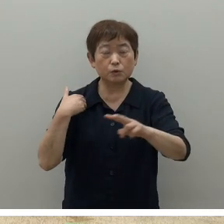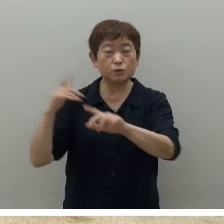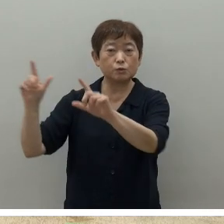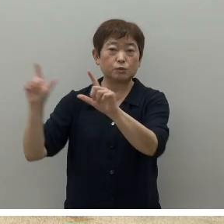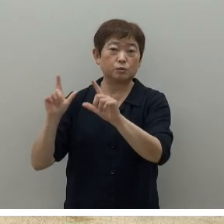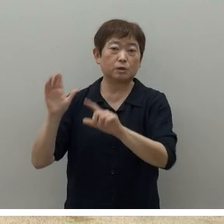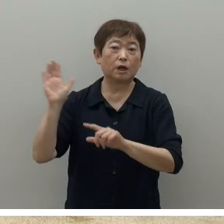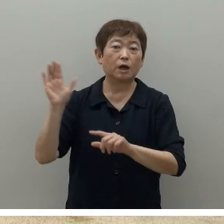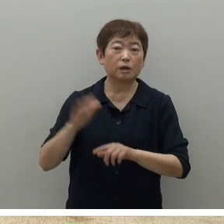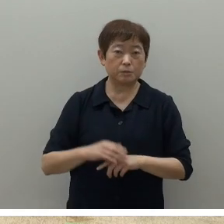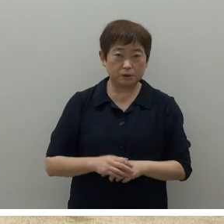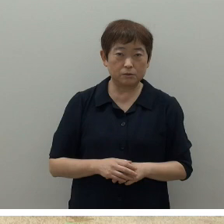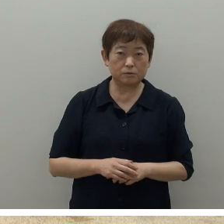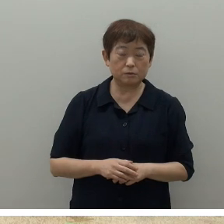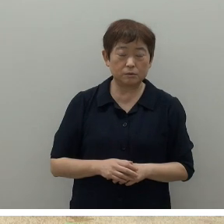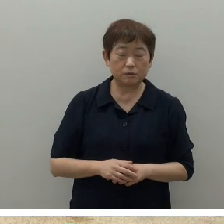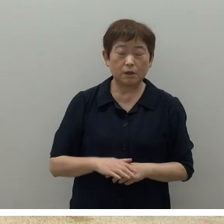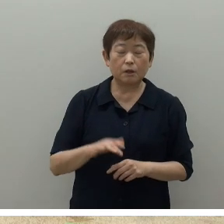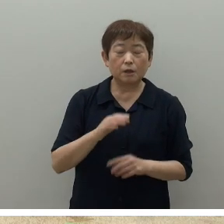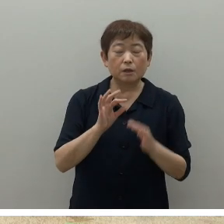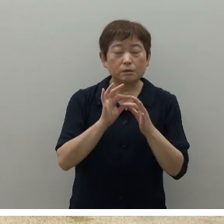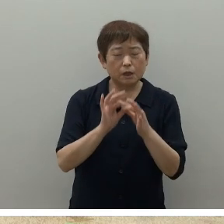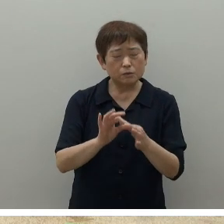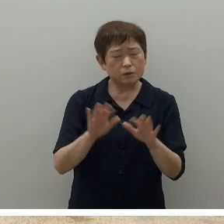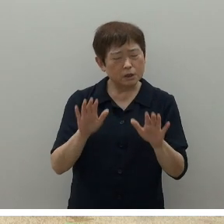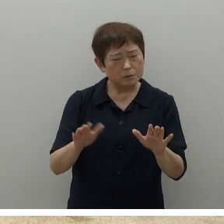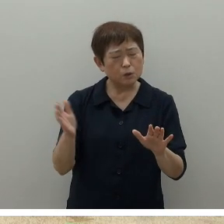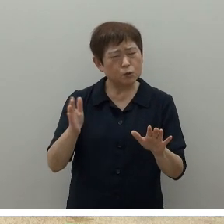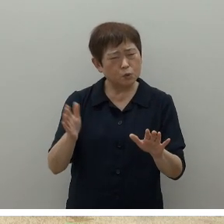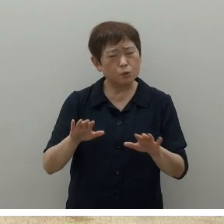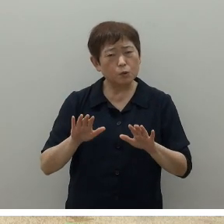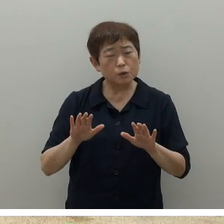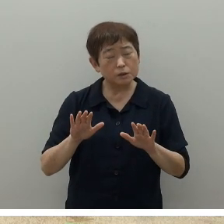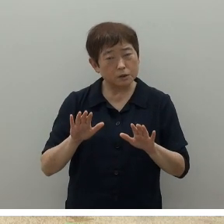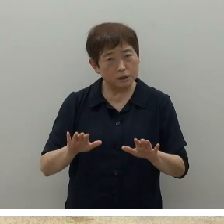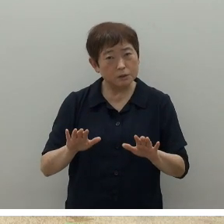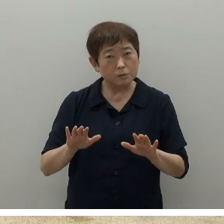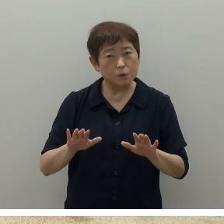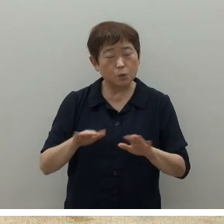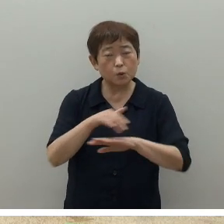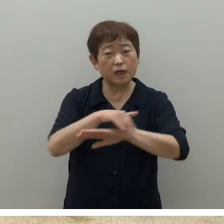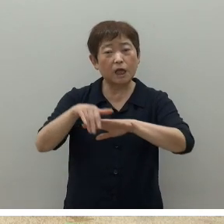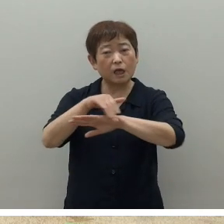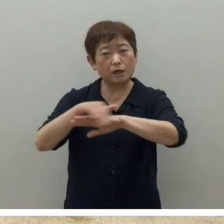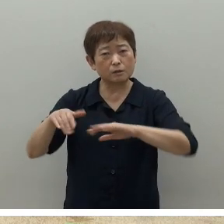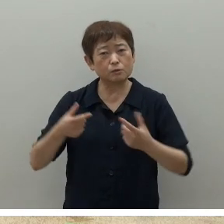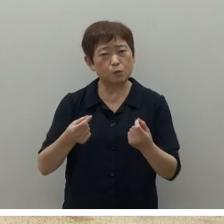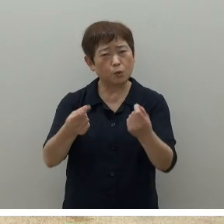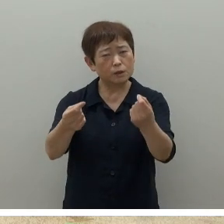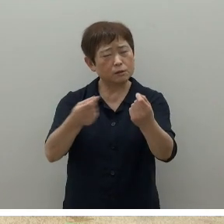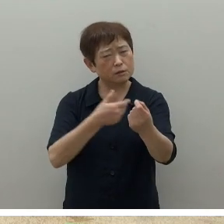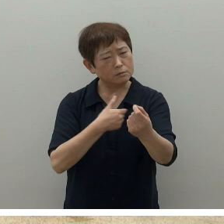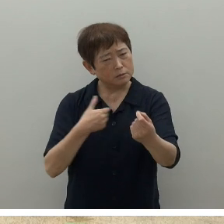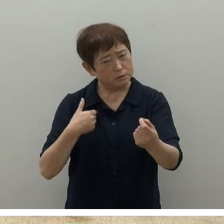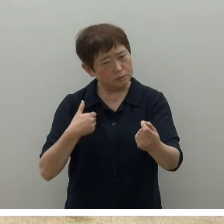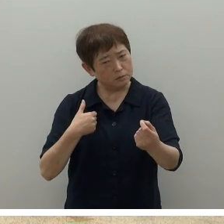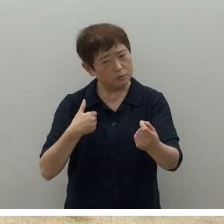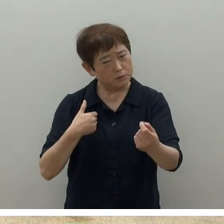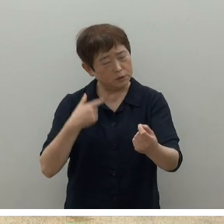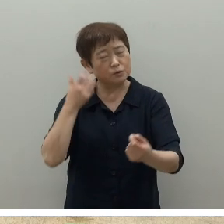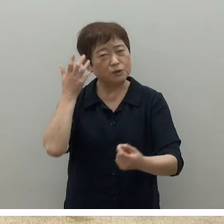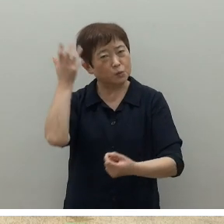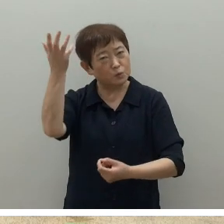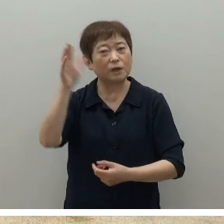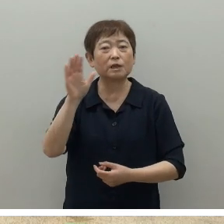、このような計画で今のところいけるのではないかと考えています。 ありがとうございました。